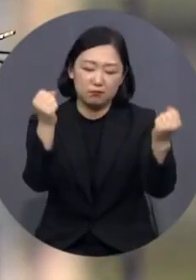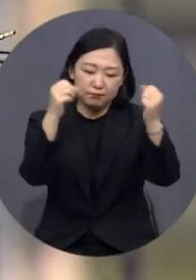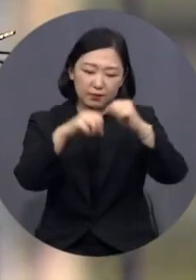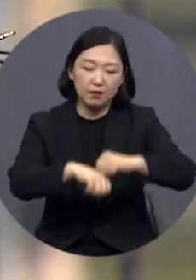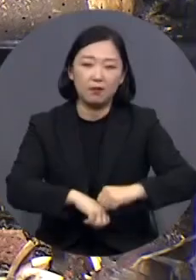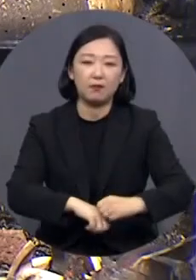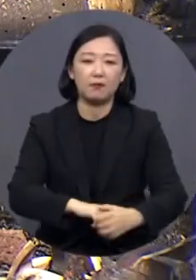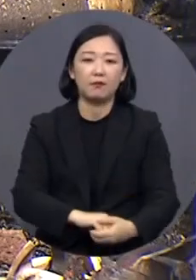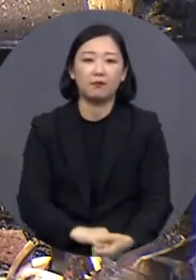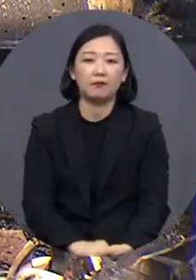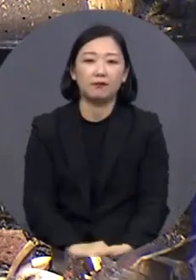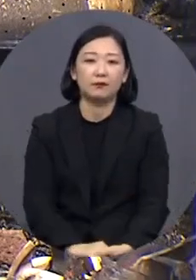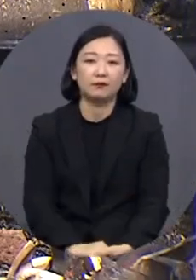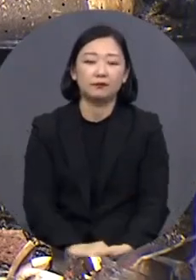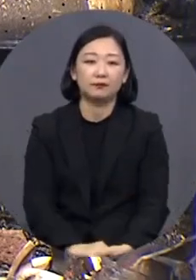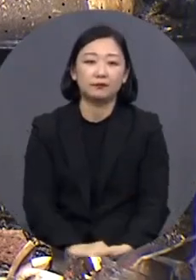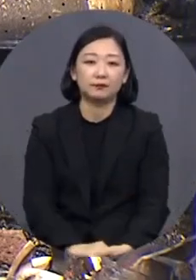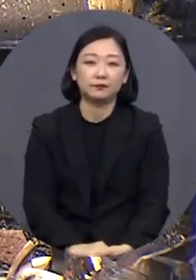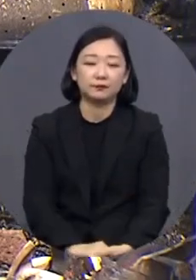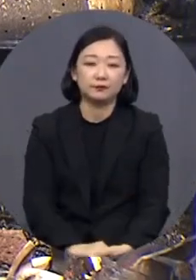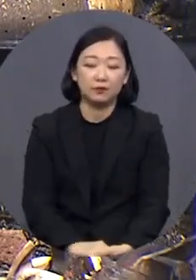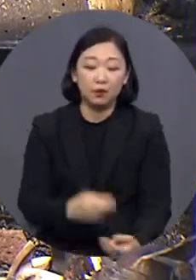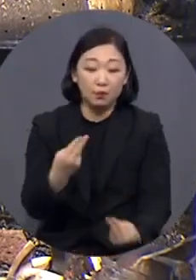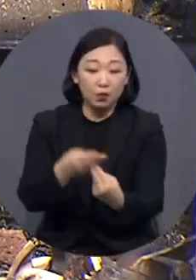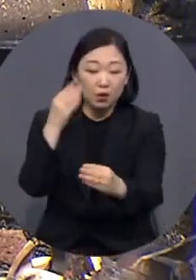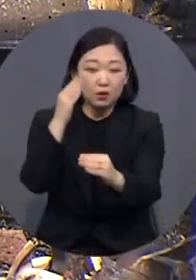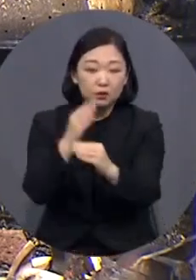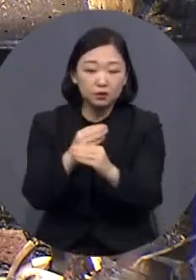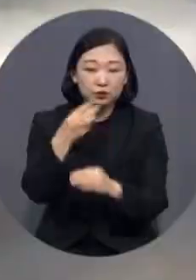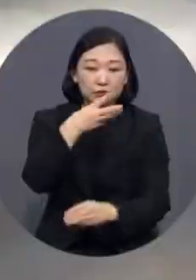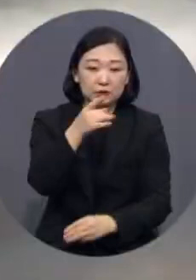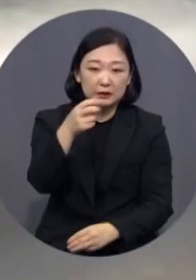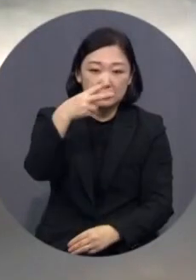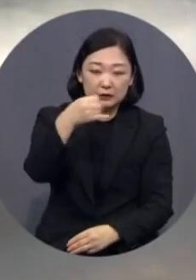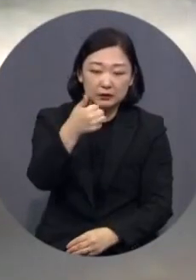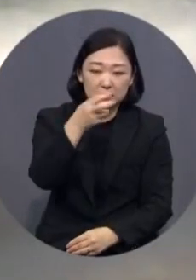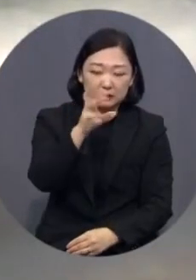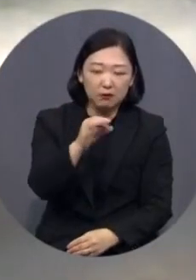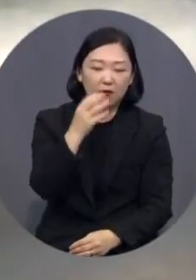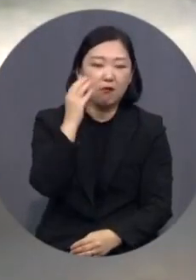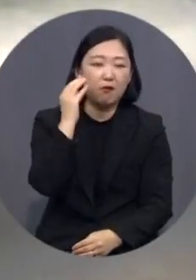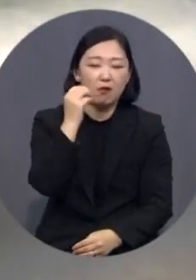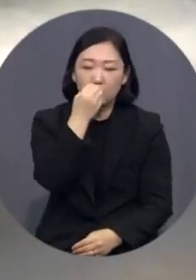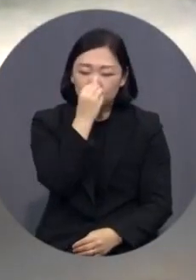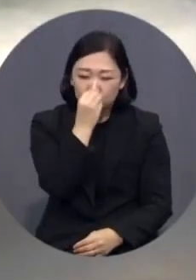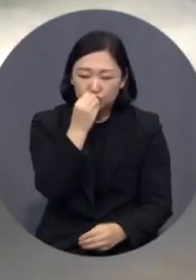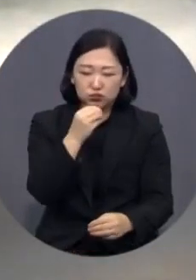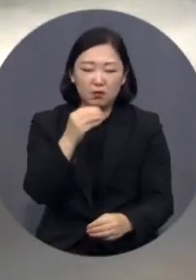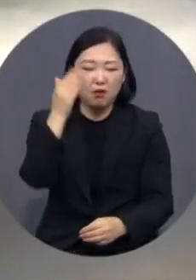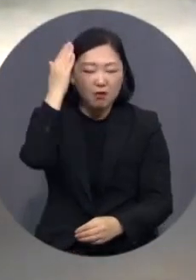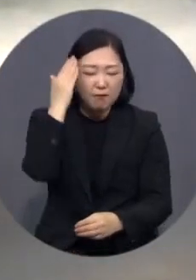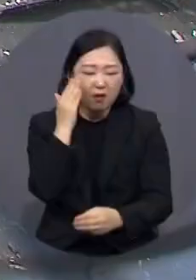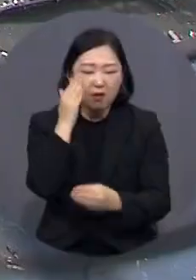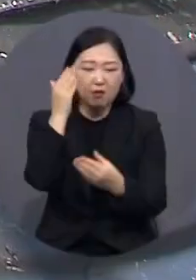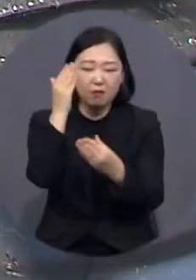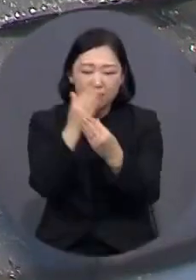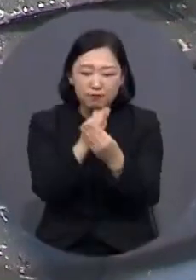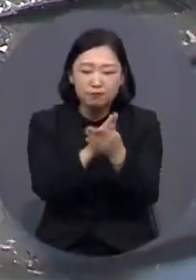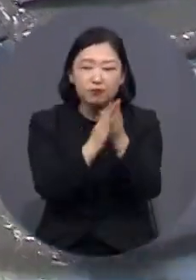변했습니다. 선과장에 보관 중이던 레드향과 감귤들은 새까맣게 불에 타 수처럼